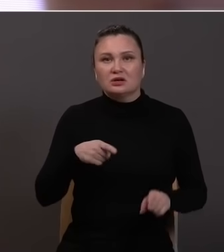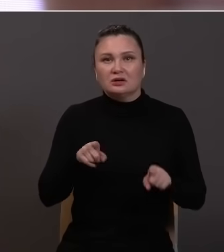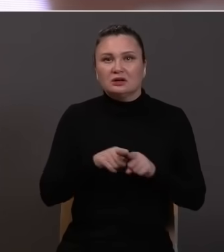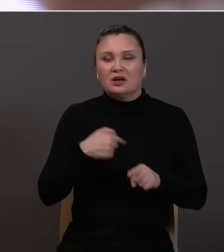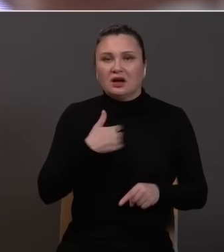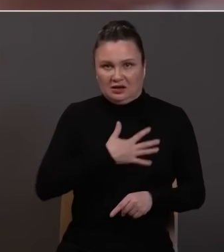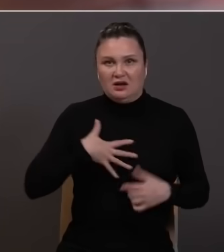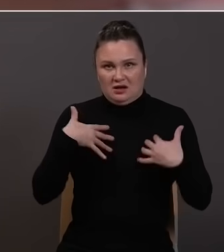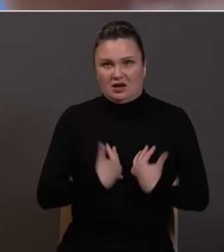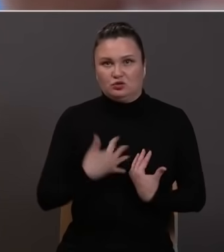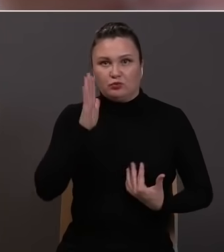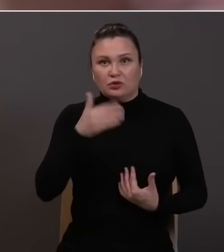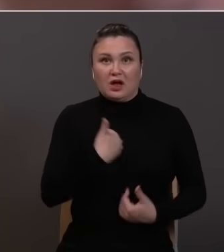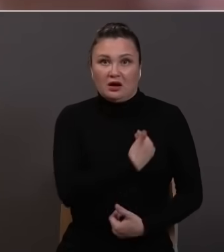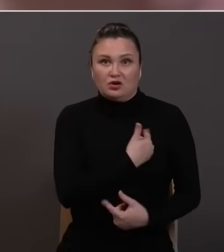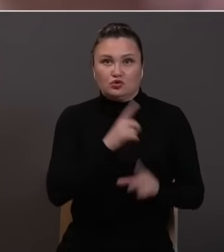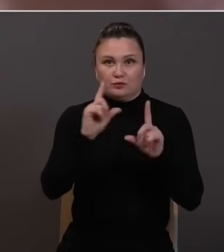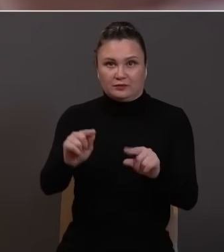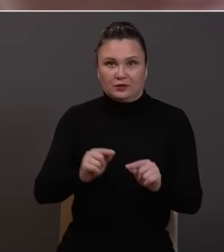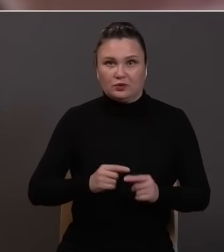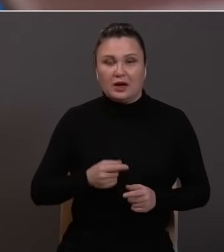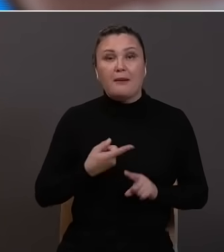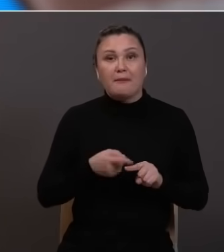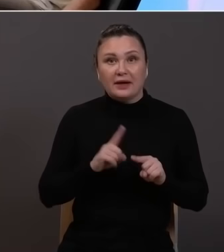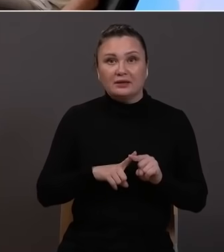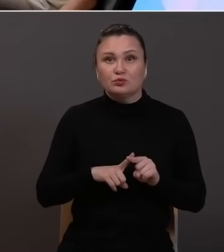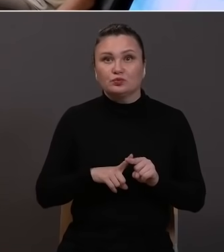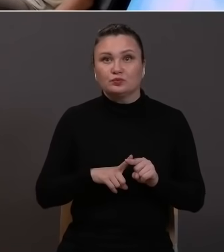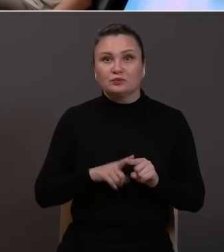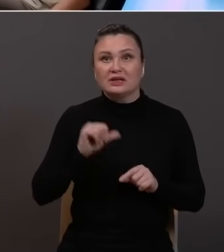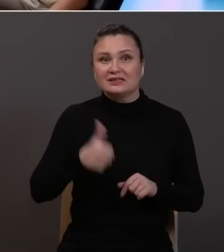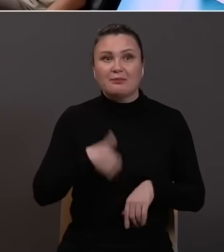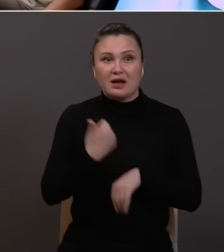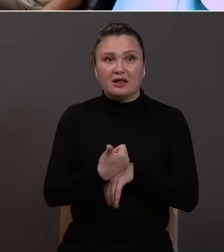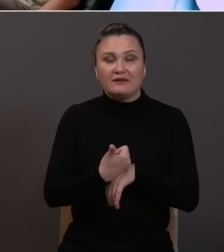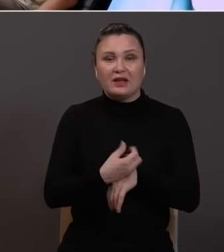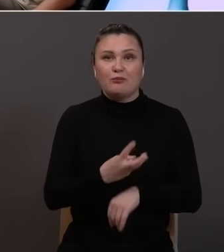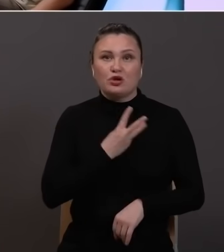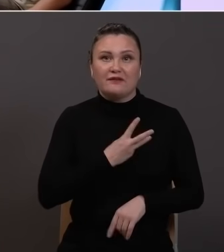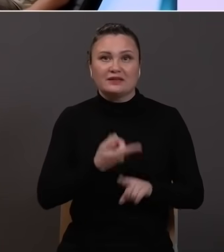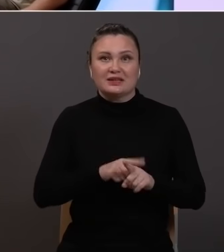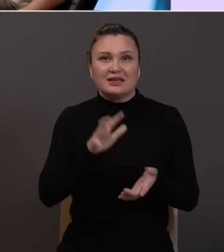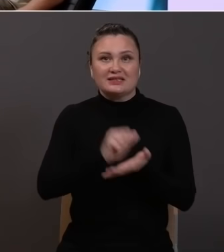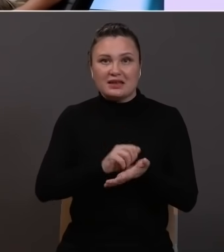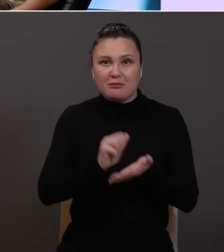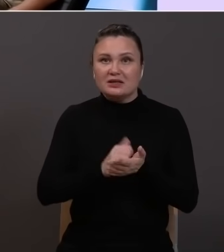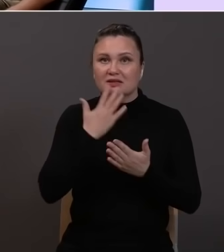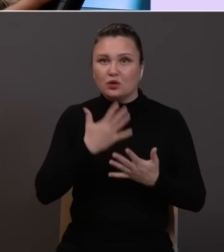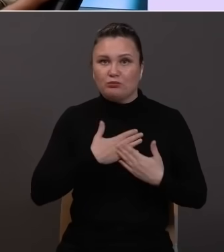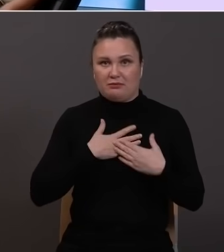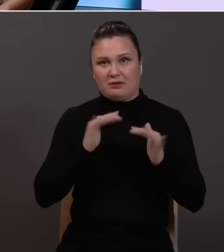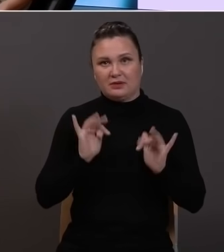расстроюсь, потому что я хочу туда. То есть это вот... Поэтому самая главная мотивация – это заниматься любимым